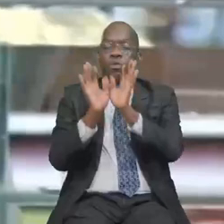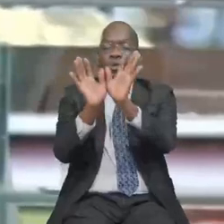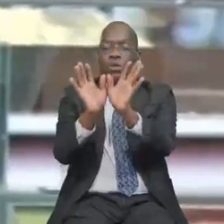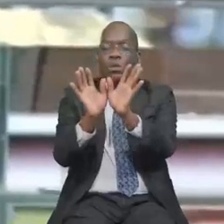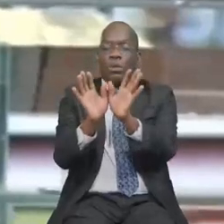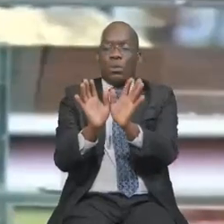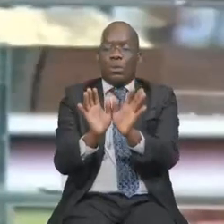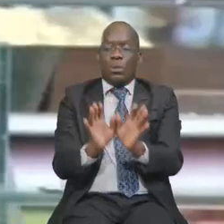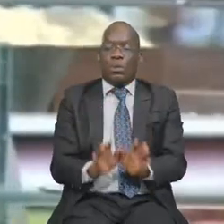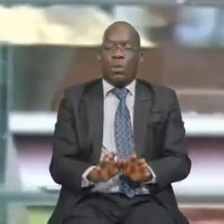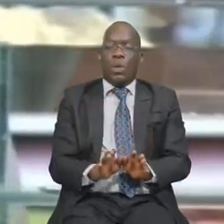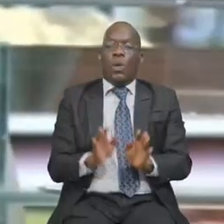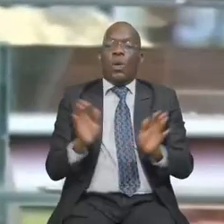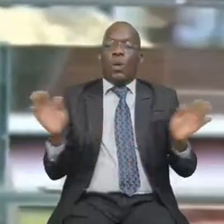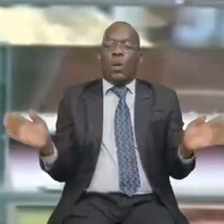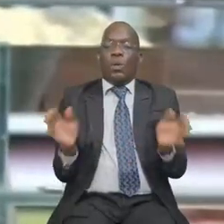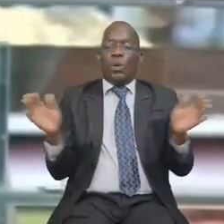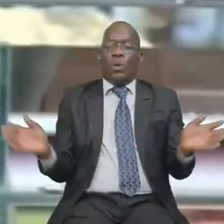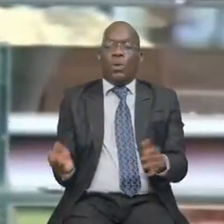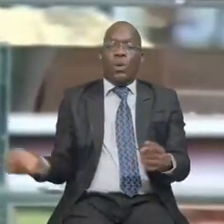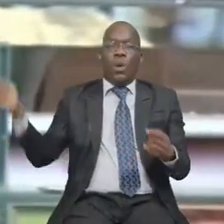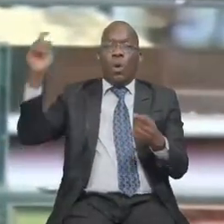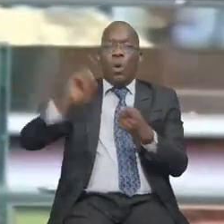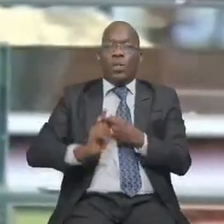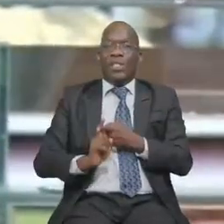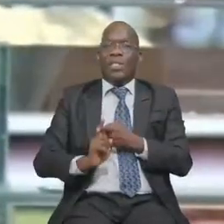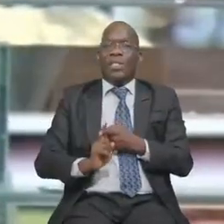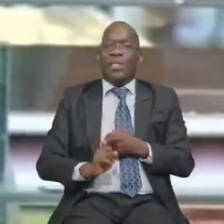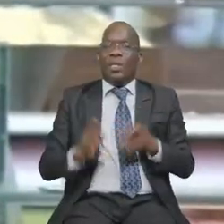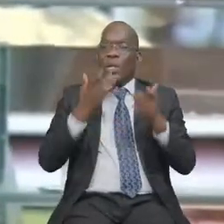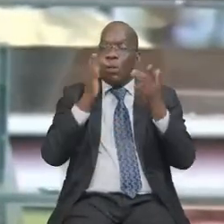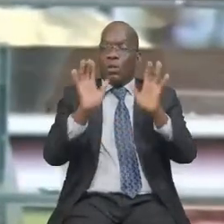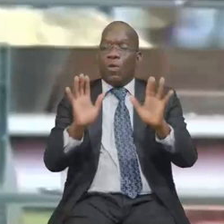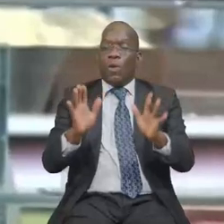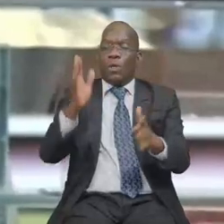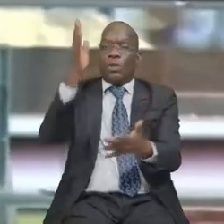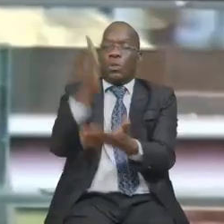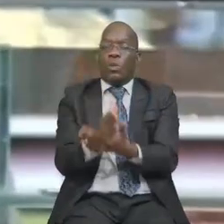entendent, persuadent. Jusqu'à ce que les moqueurs arrêtent.